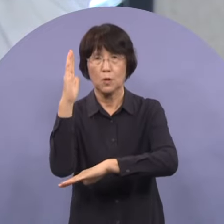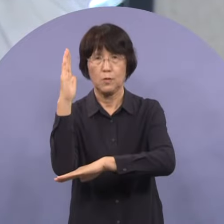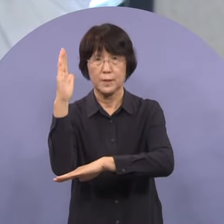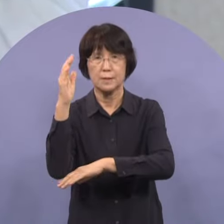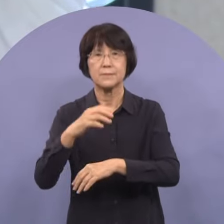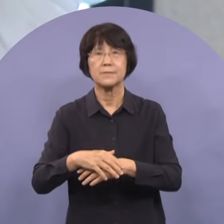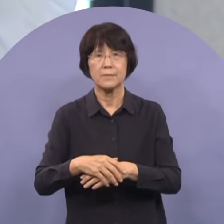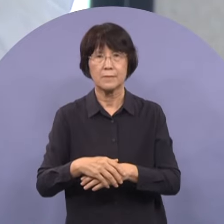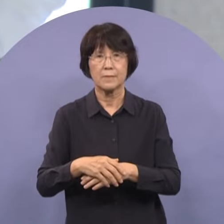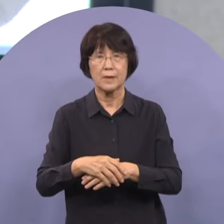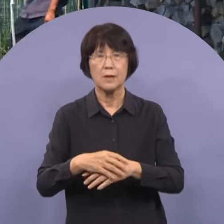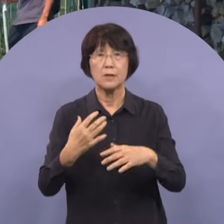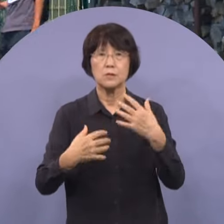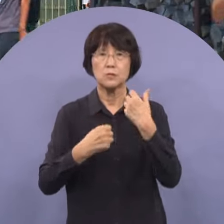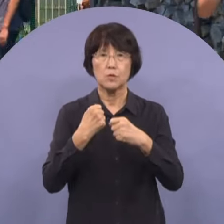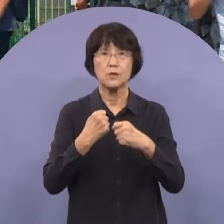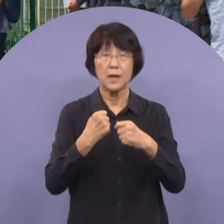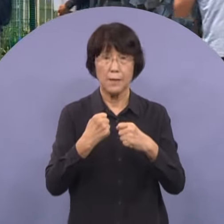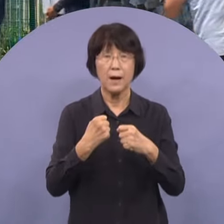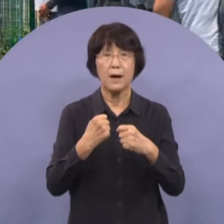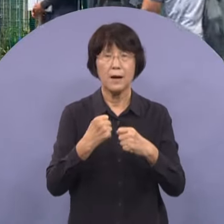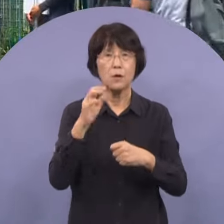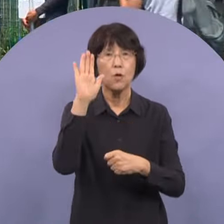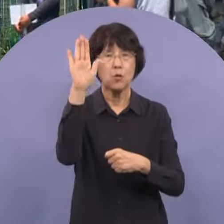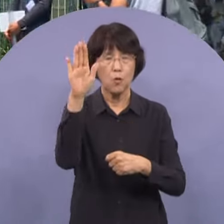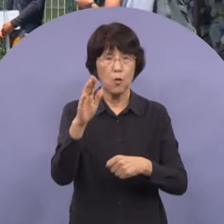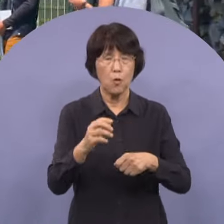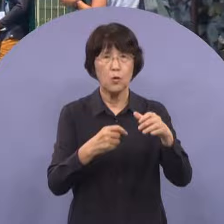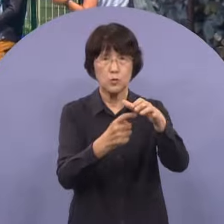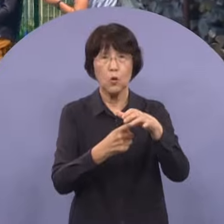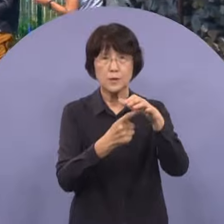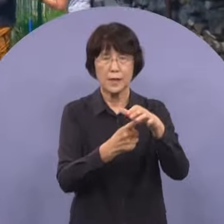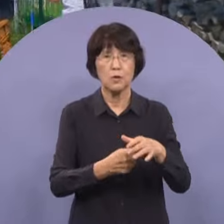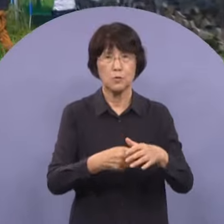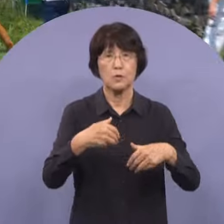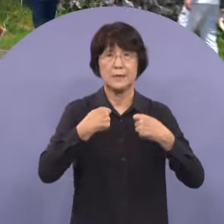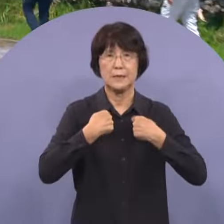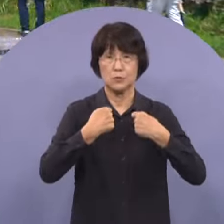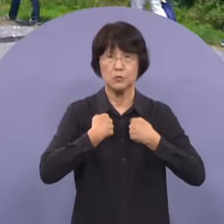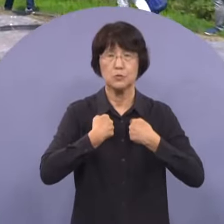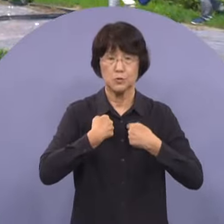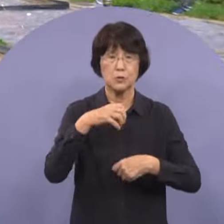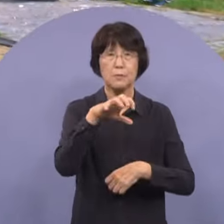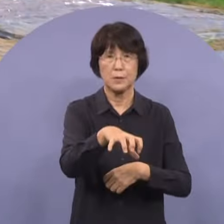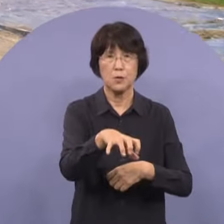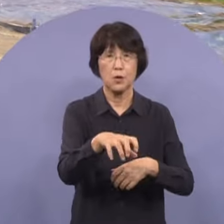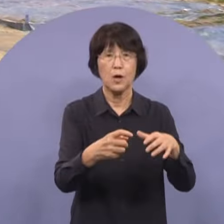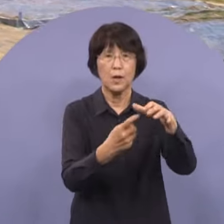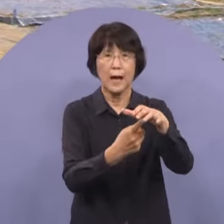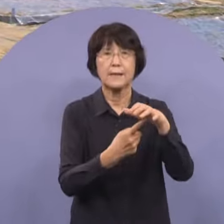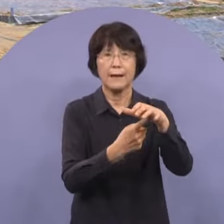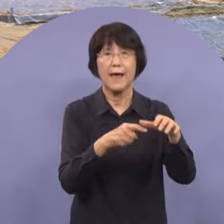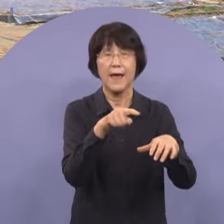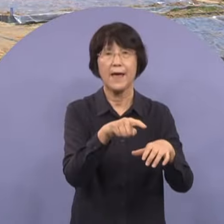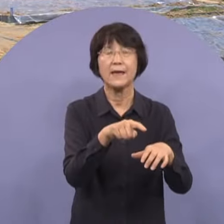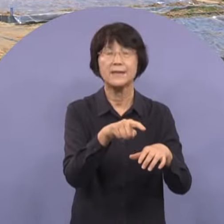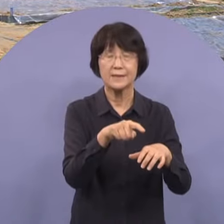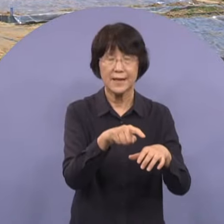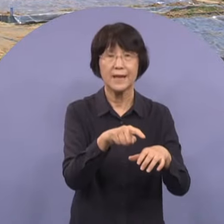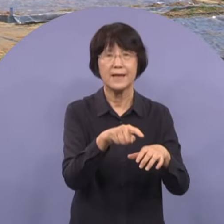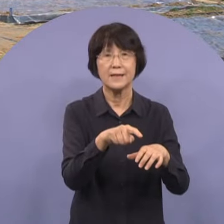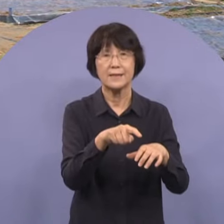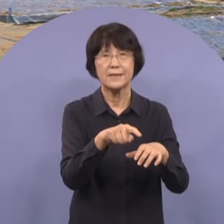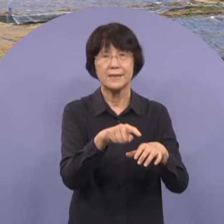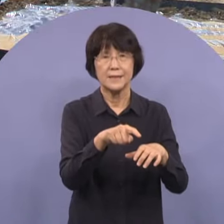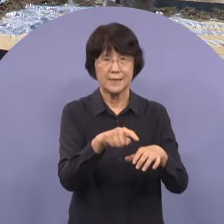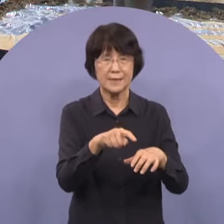後、受講者は今後農作業の実習を行う圃場新米農園で実習の準